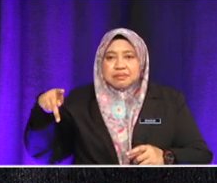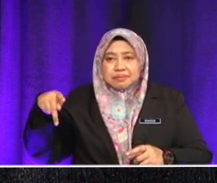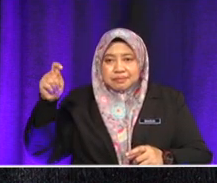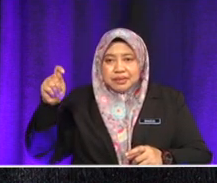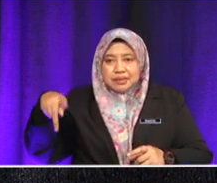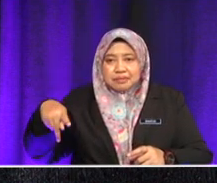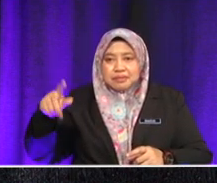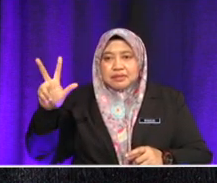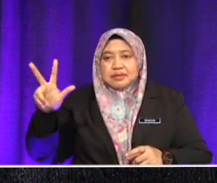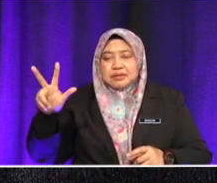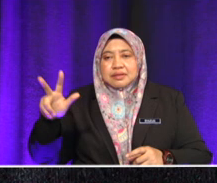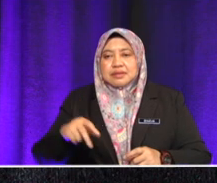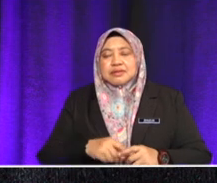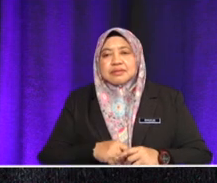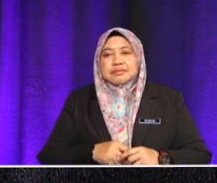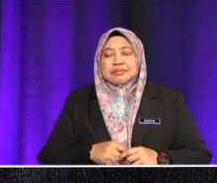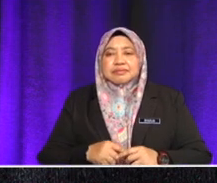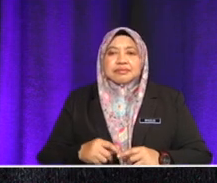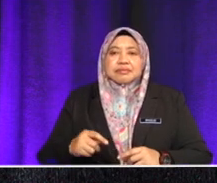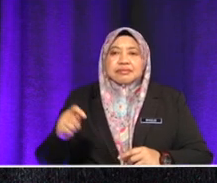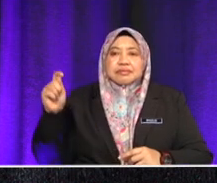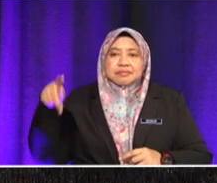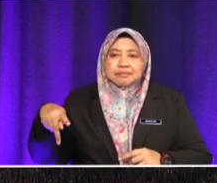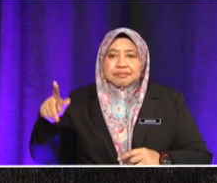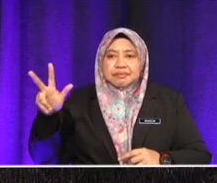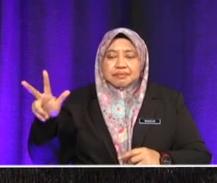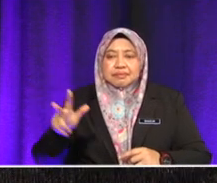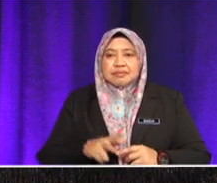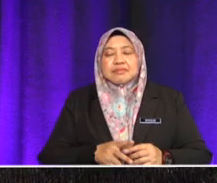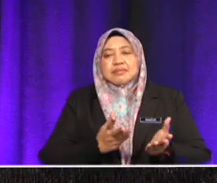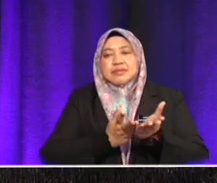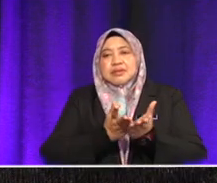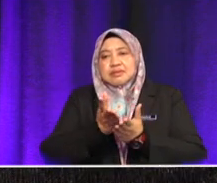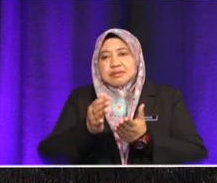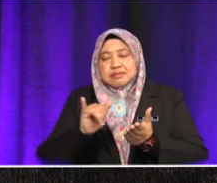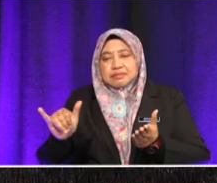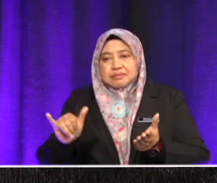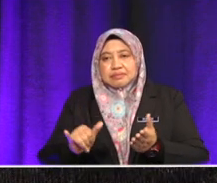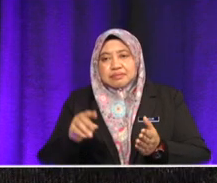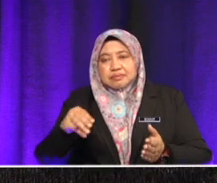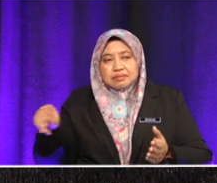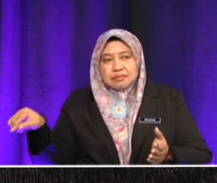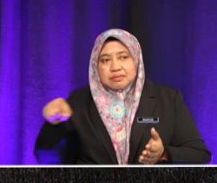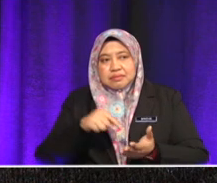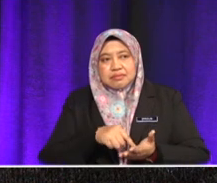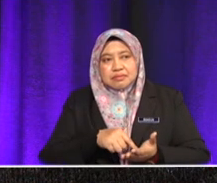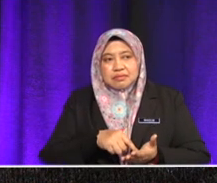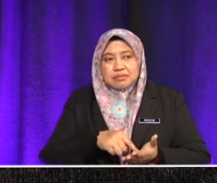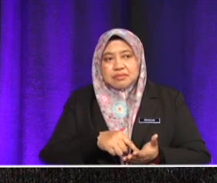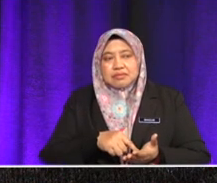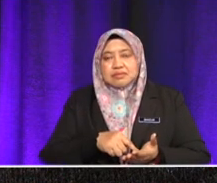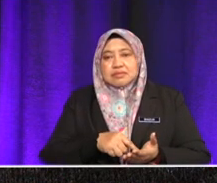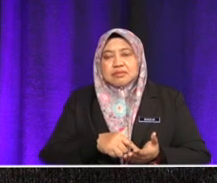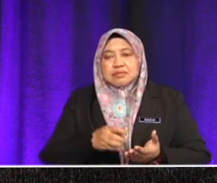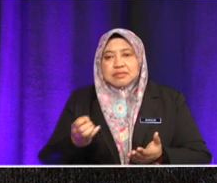tahap penulisan ataupun tahap penguasaan tiga yang seterusnya murid Ini satu lagi Cikgu mungkin Elli men